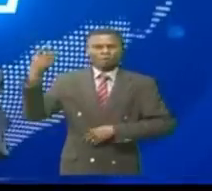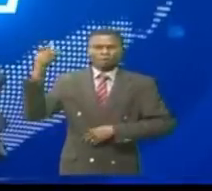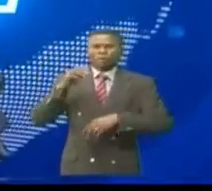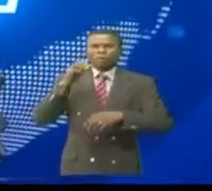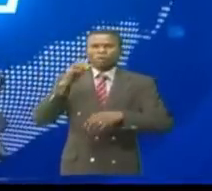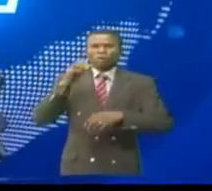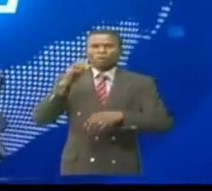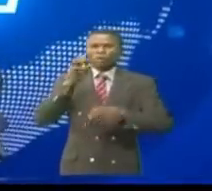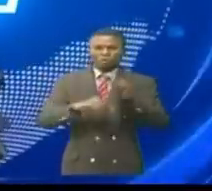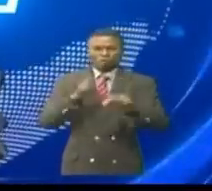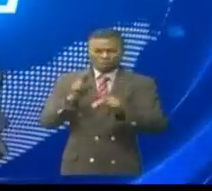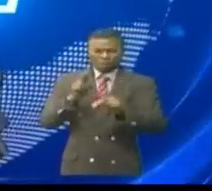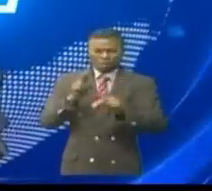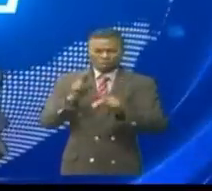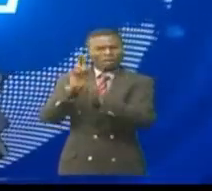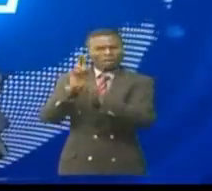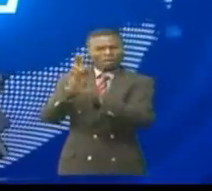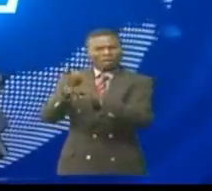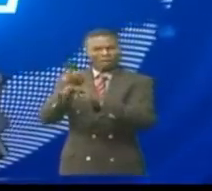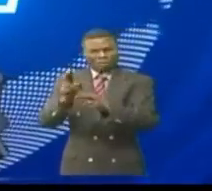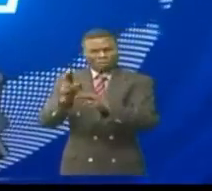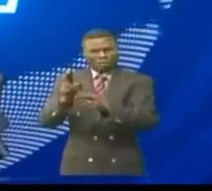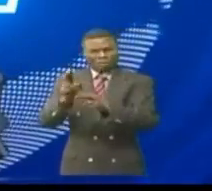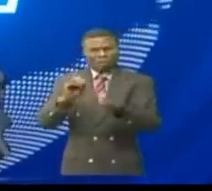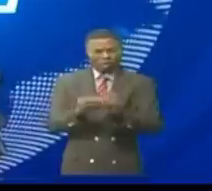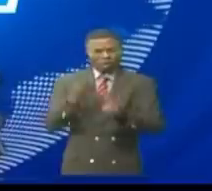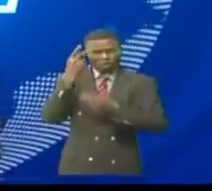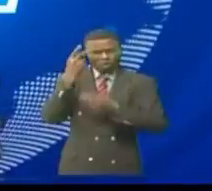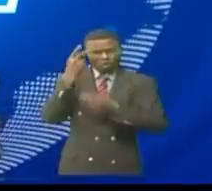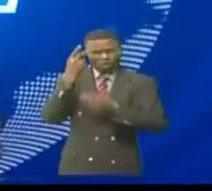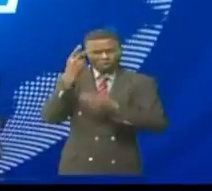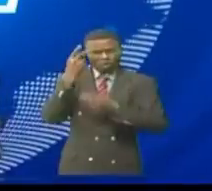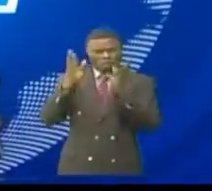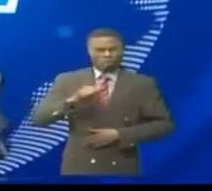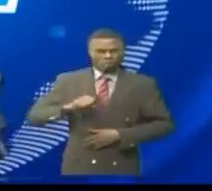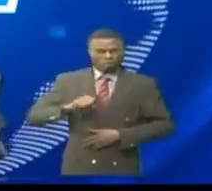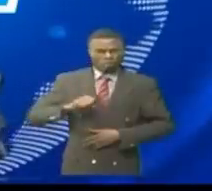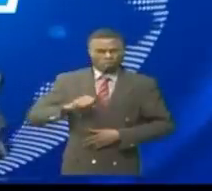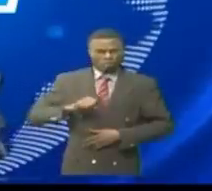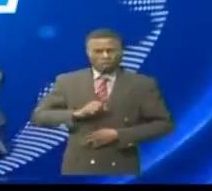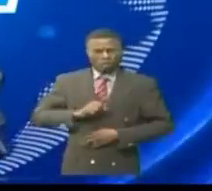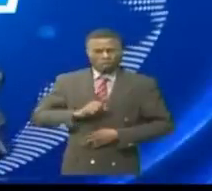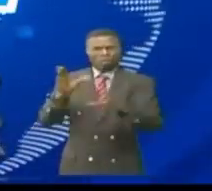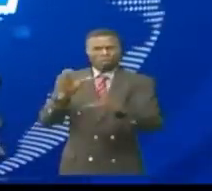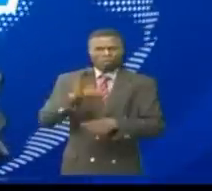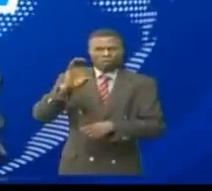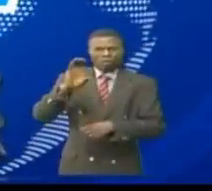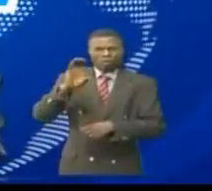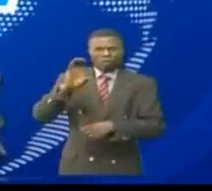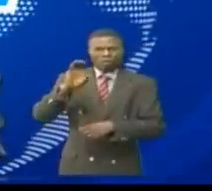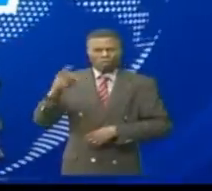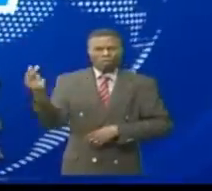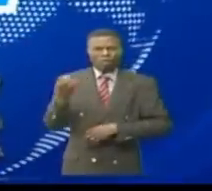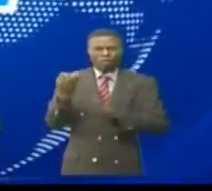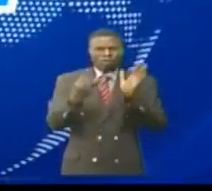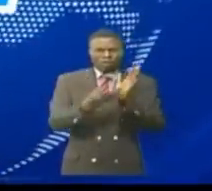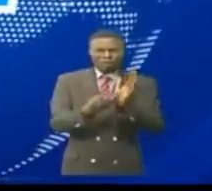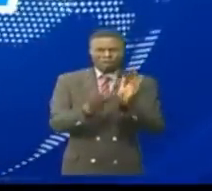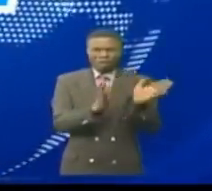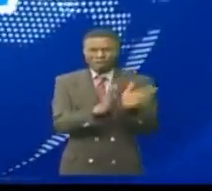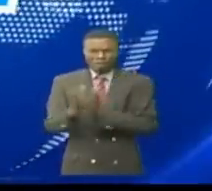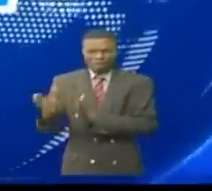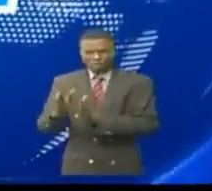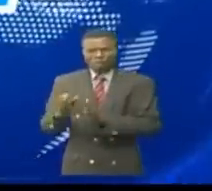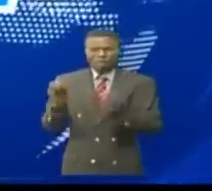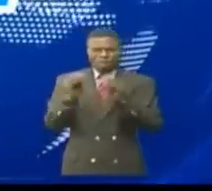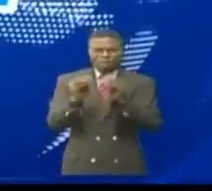de la Commission Environnement, Ressources naturelles et Tourisme du Sénat. La restitution de la COP26, les préparatifs de la COP27 étaient au centre